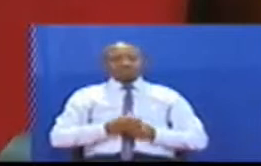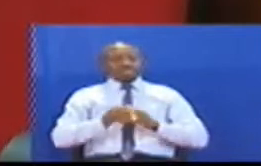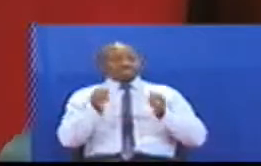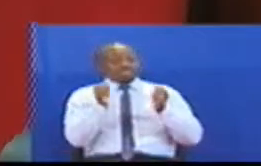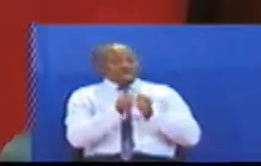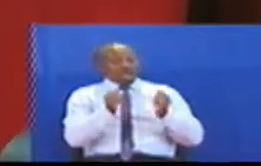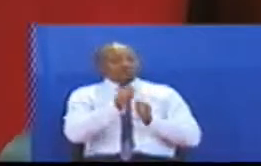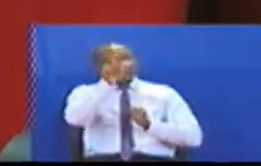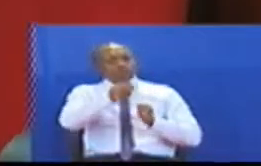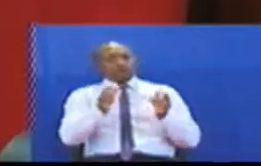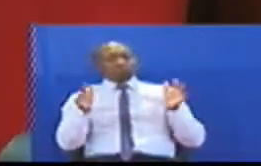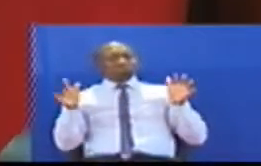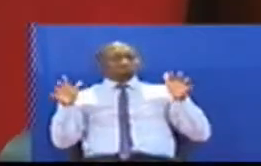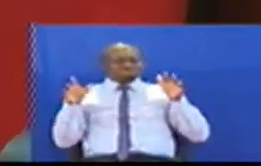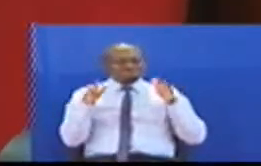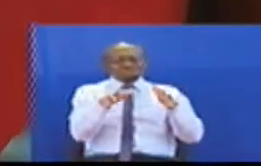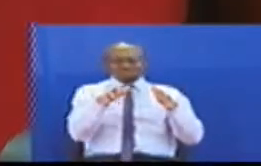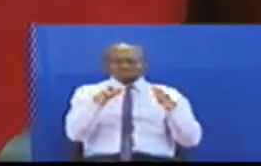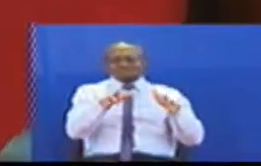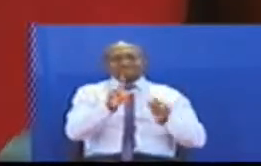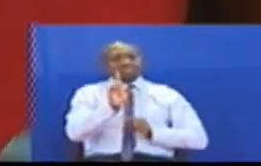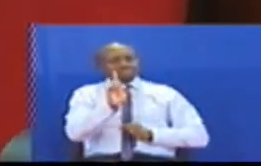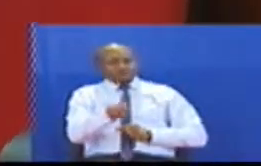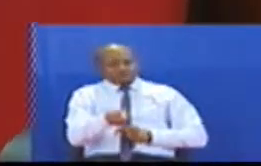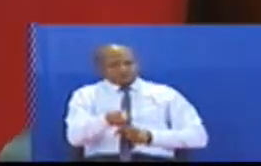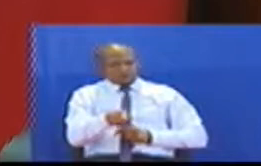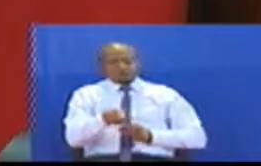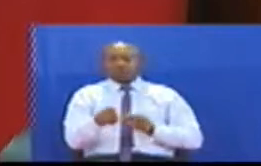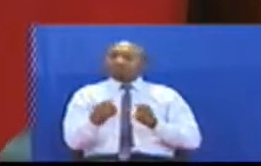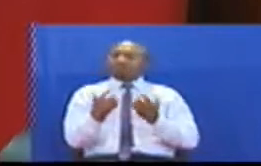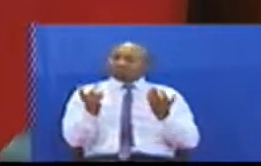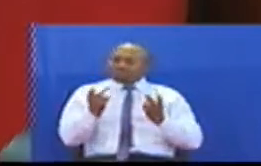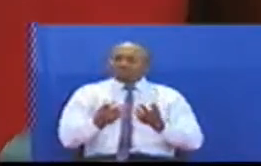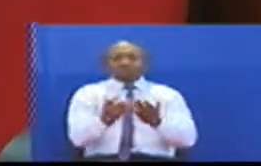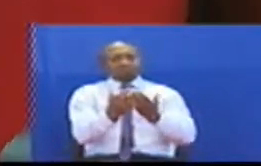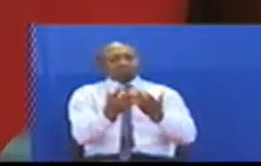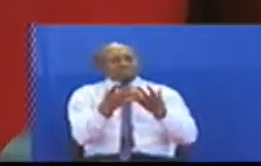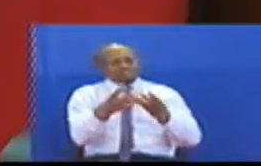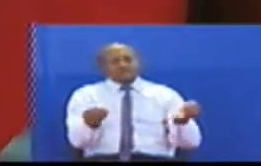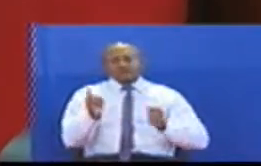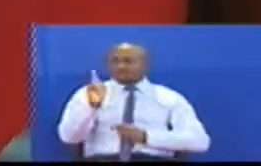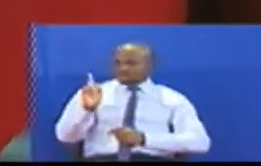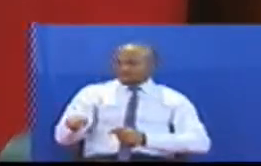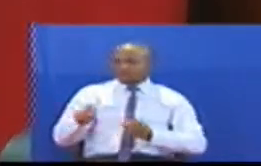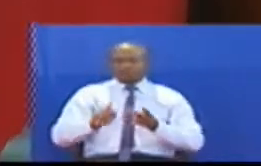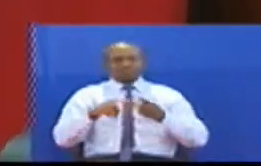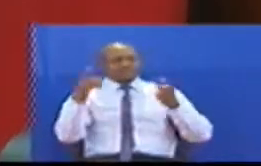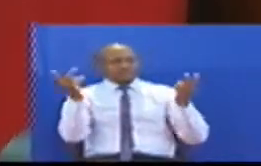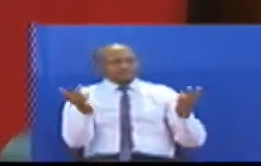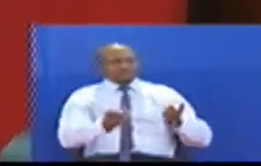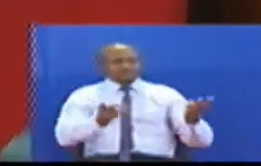misongamano lipo, na hii inaweza ikaleta athari kwa baadhi ya maeneo. Sambamba na hilo, Mheshimiwa